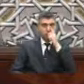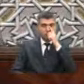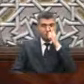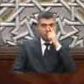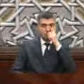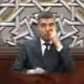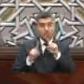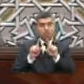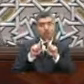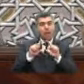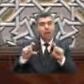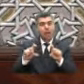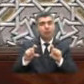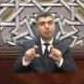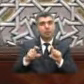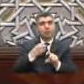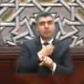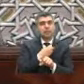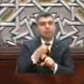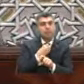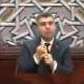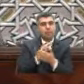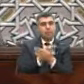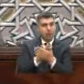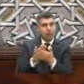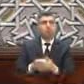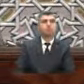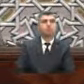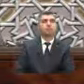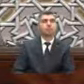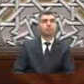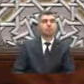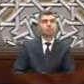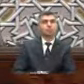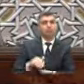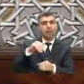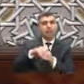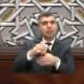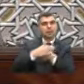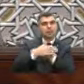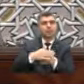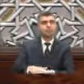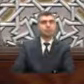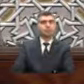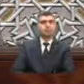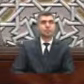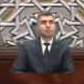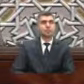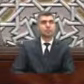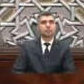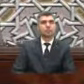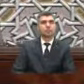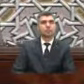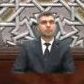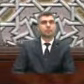نظام المساعدة الطبية راميد للسيدات والسادة النواب المحترمين من فريق التجمع الدستوري. تفضل